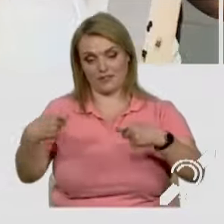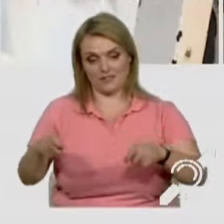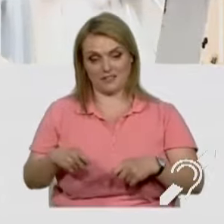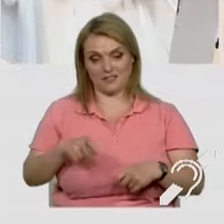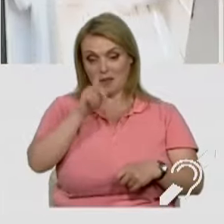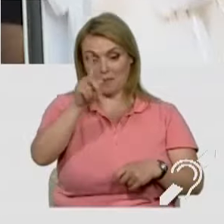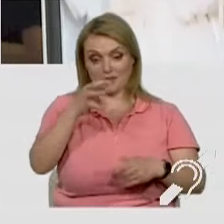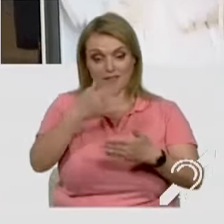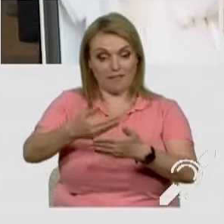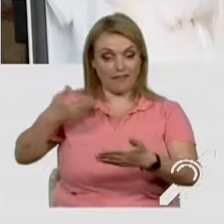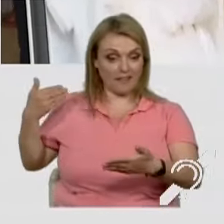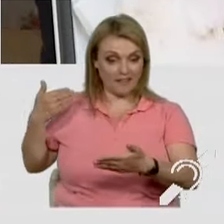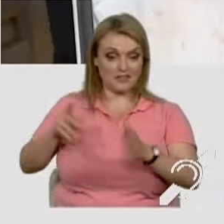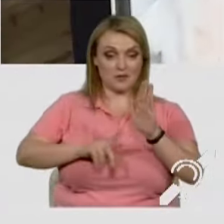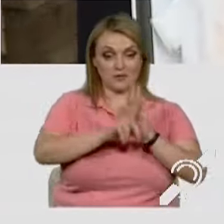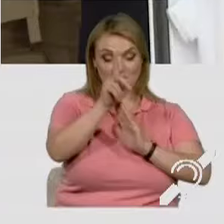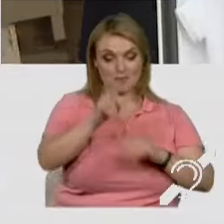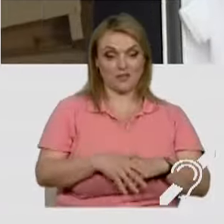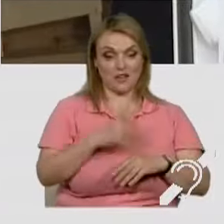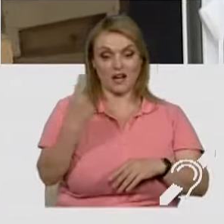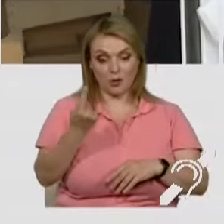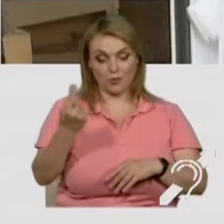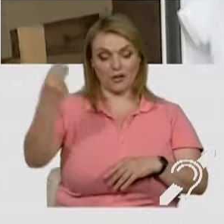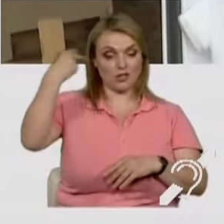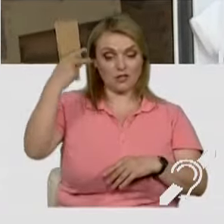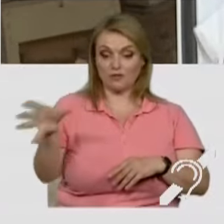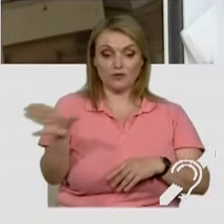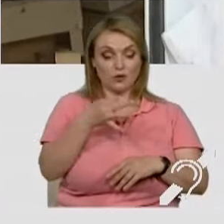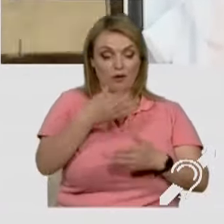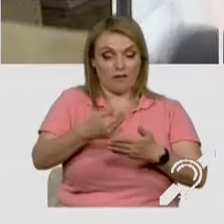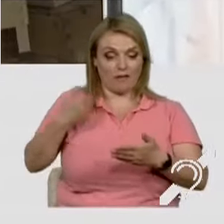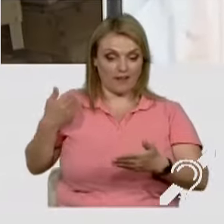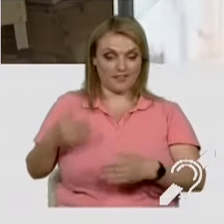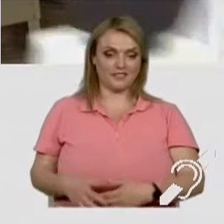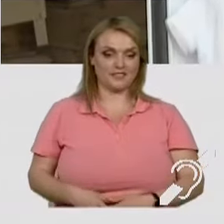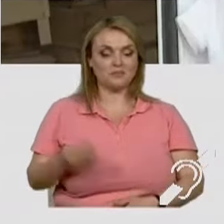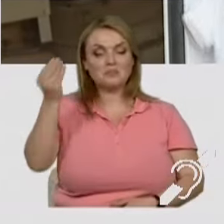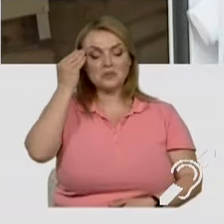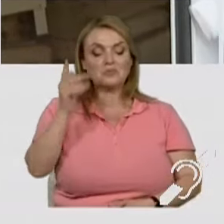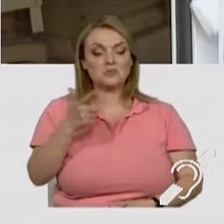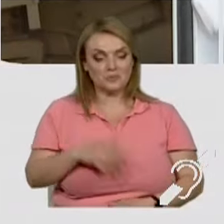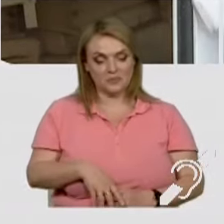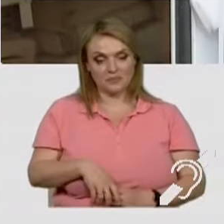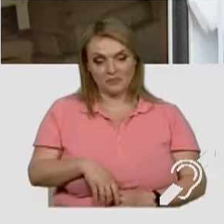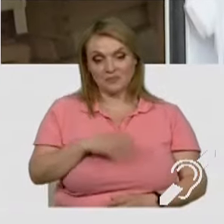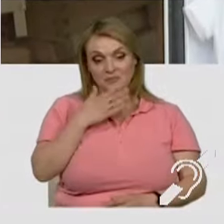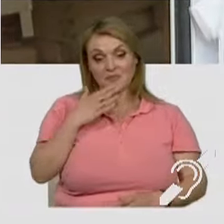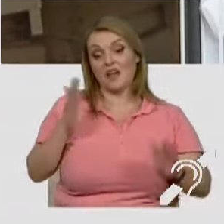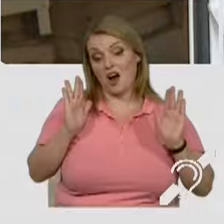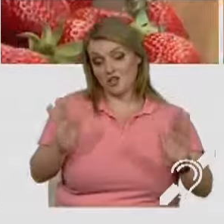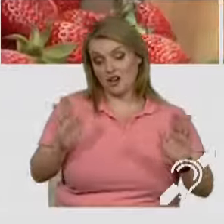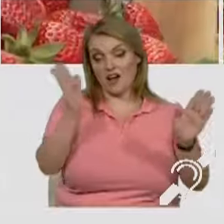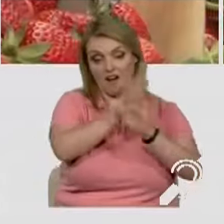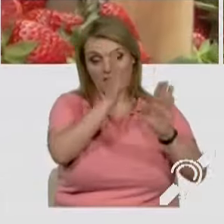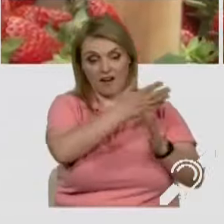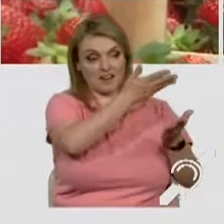mai devreme s-au pornit tot și căpșunica și cireașa tot la o lună mai devreme. Cum credeți de ce? Cele și castravietele, așa e timpul de